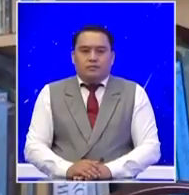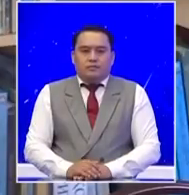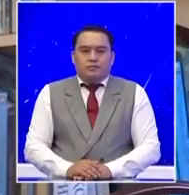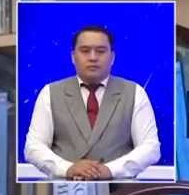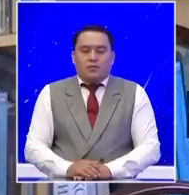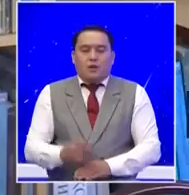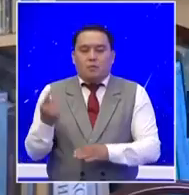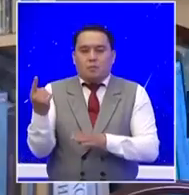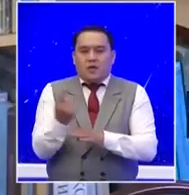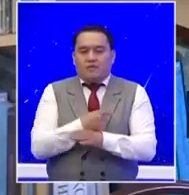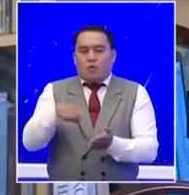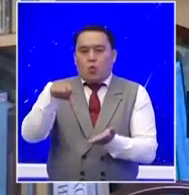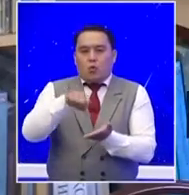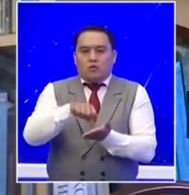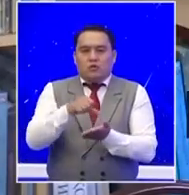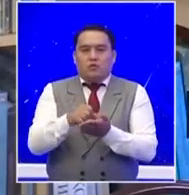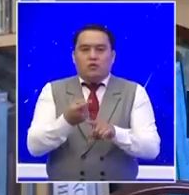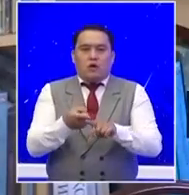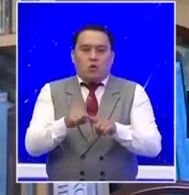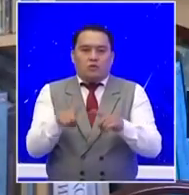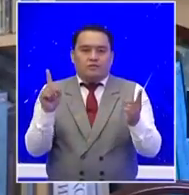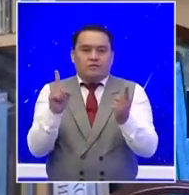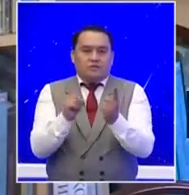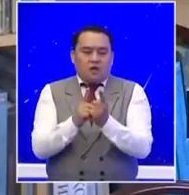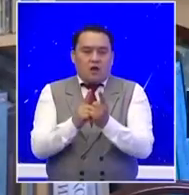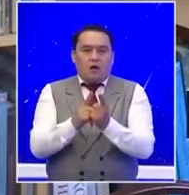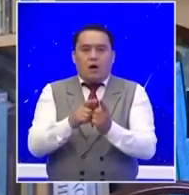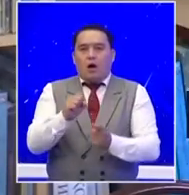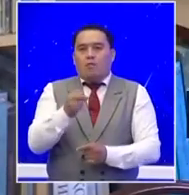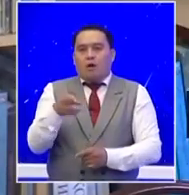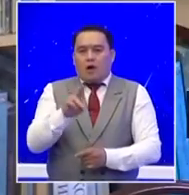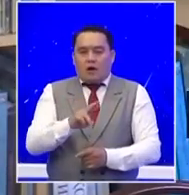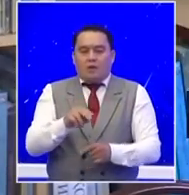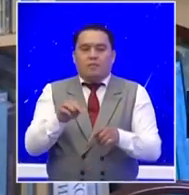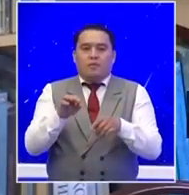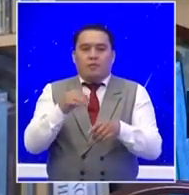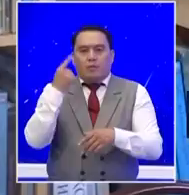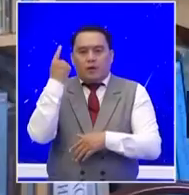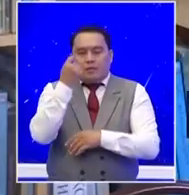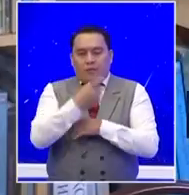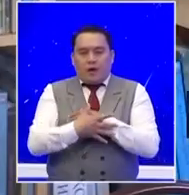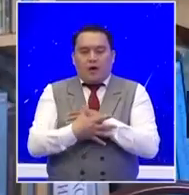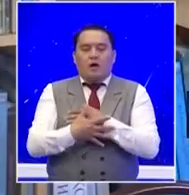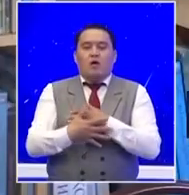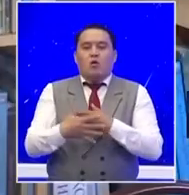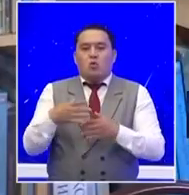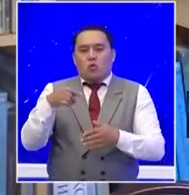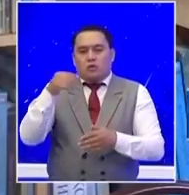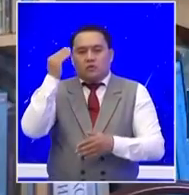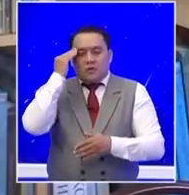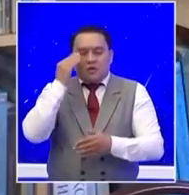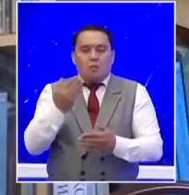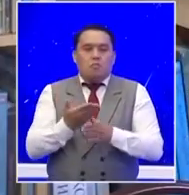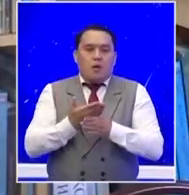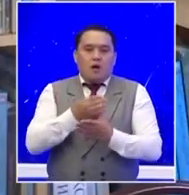Я впервые принимаю участие в подобной встрече, и хотя я не абаевед, тем не менее, мои познания о нем достаточно глубоки. Это помогло